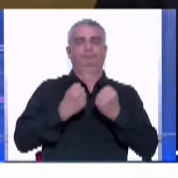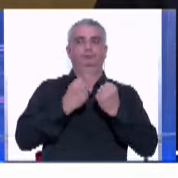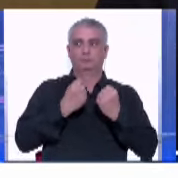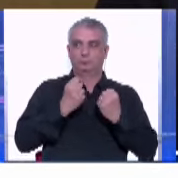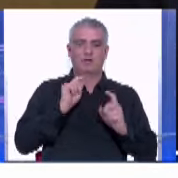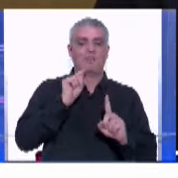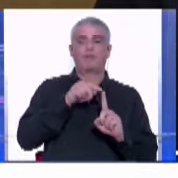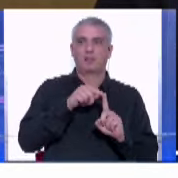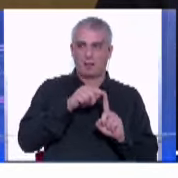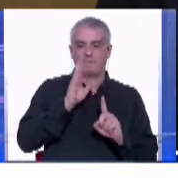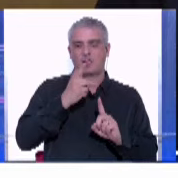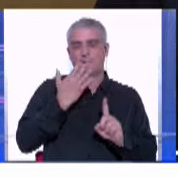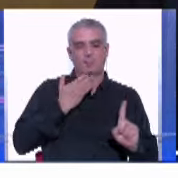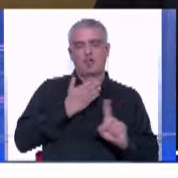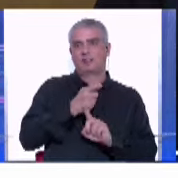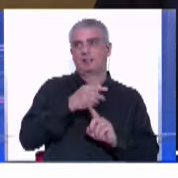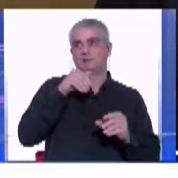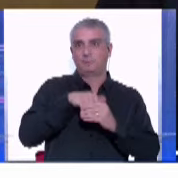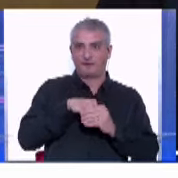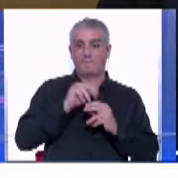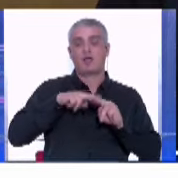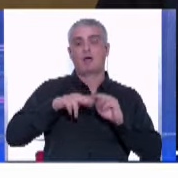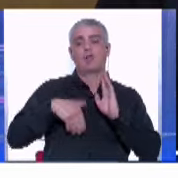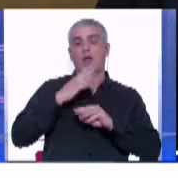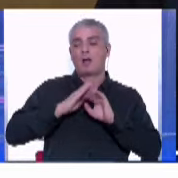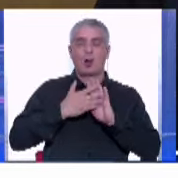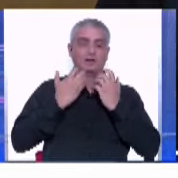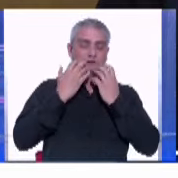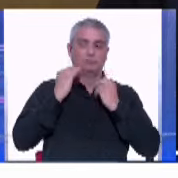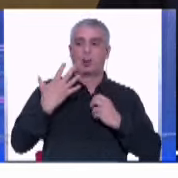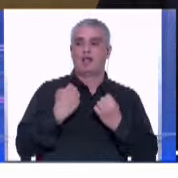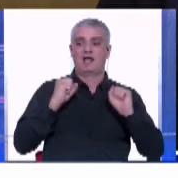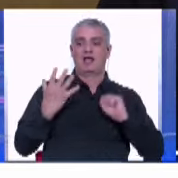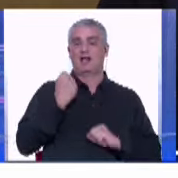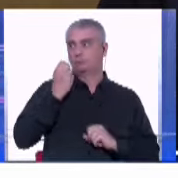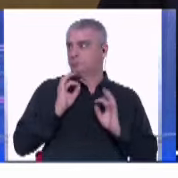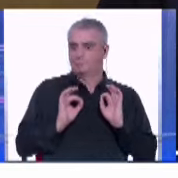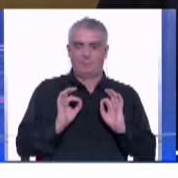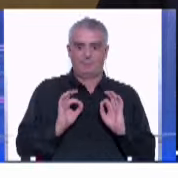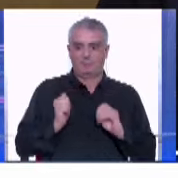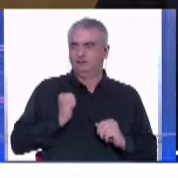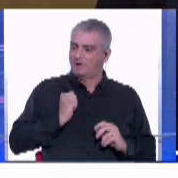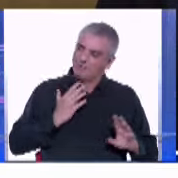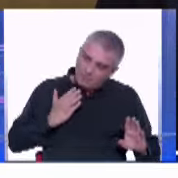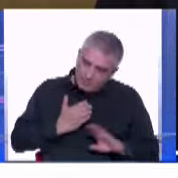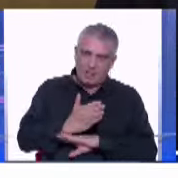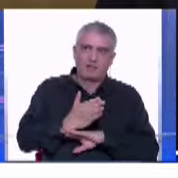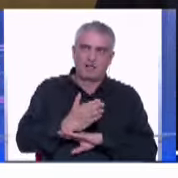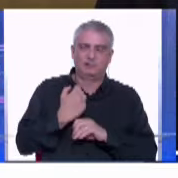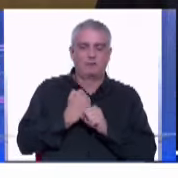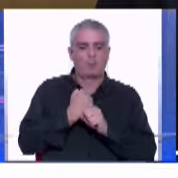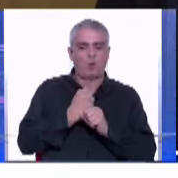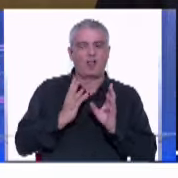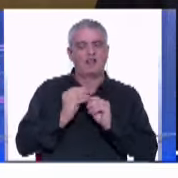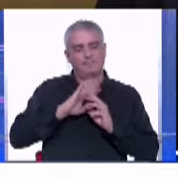היעד, וגם כשאתה נכנס פנימה, וגם אחר כך עם כל הסיפור של החילוץ, פה באמת הצבא נכנס לפעולה